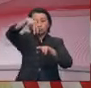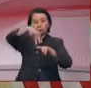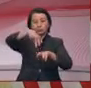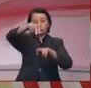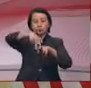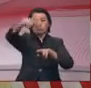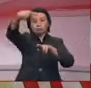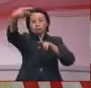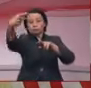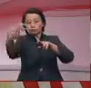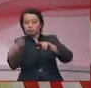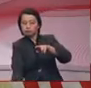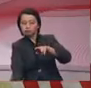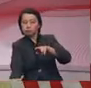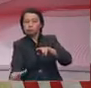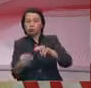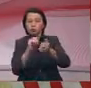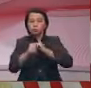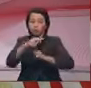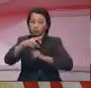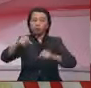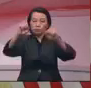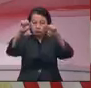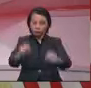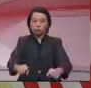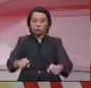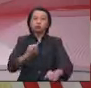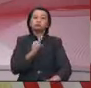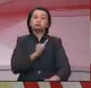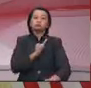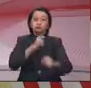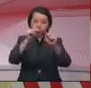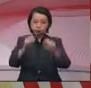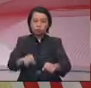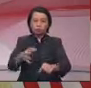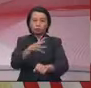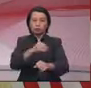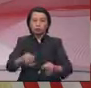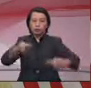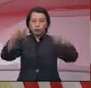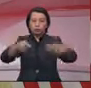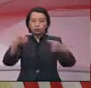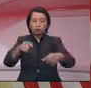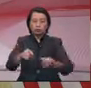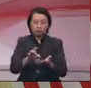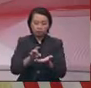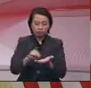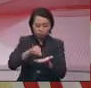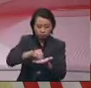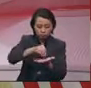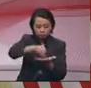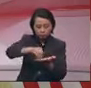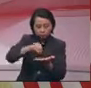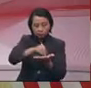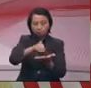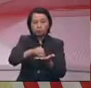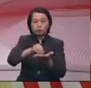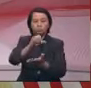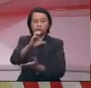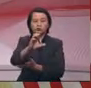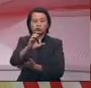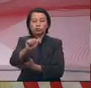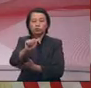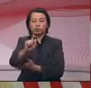anjal, juga sukan bersendirian. Begitu juga dengan pertandingan catur. Ini semua sukan-sukan